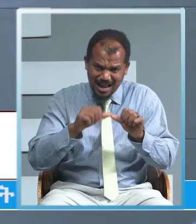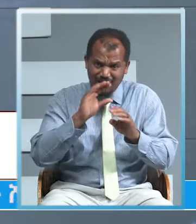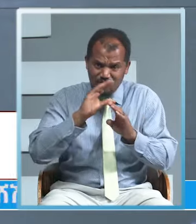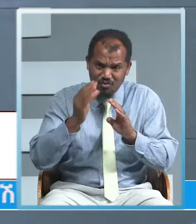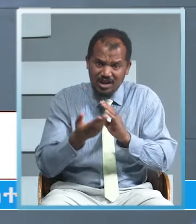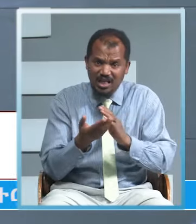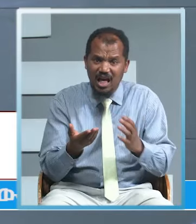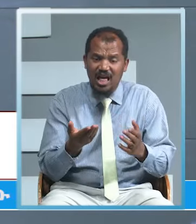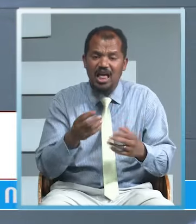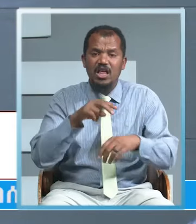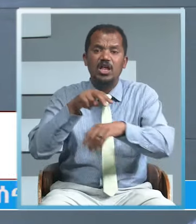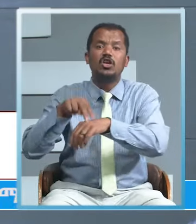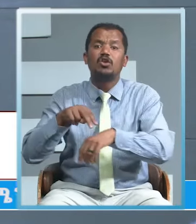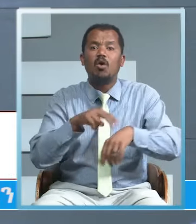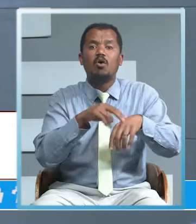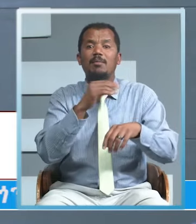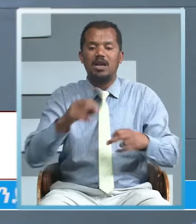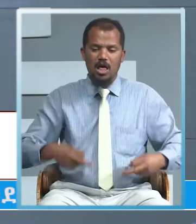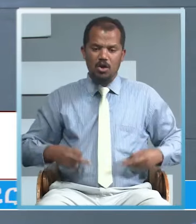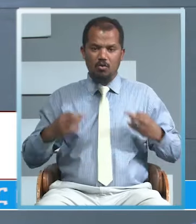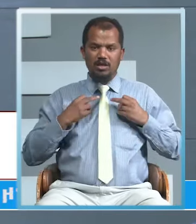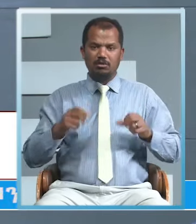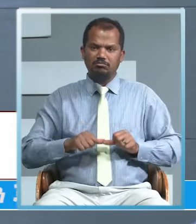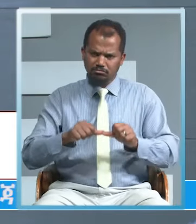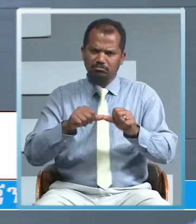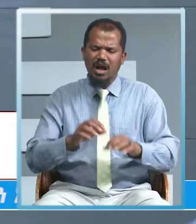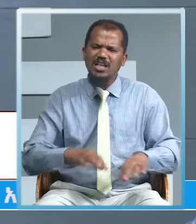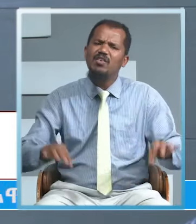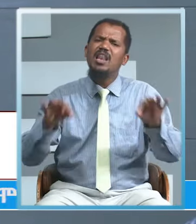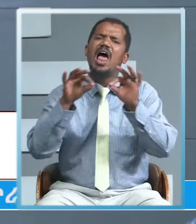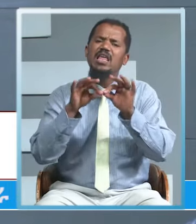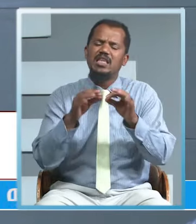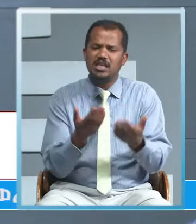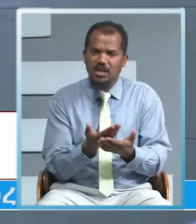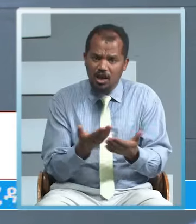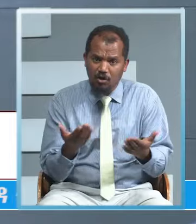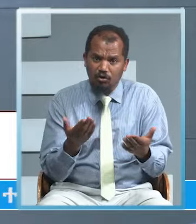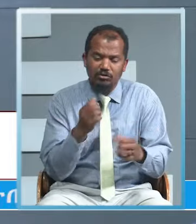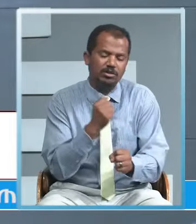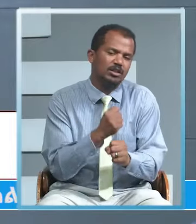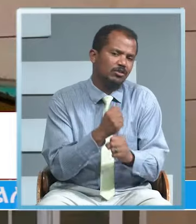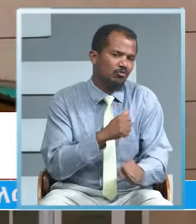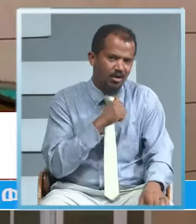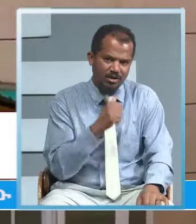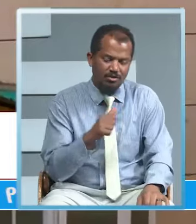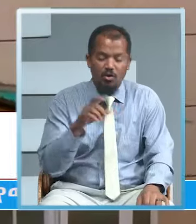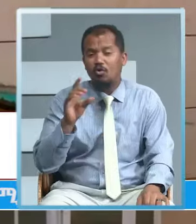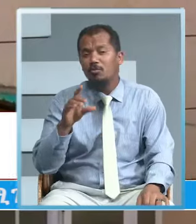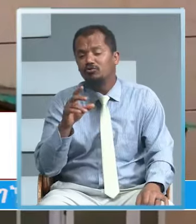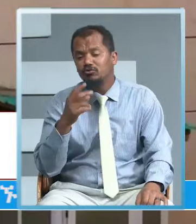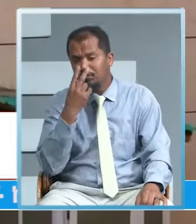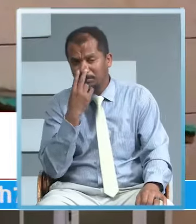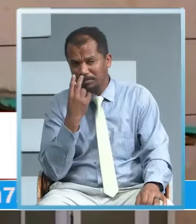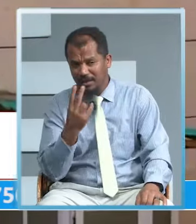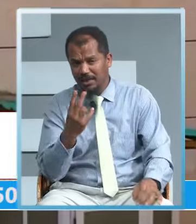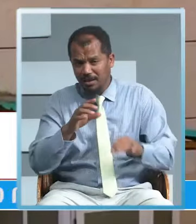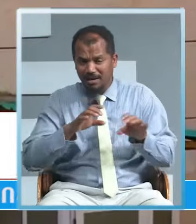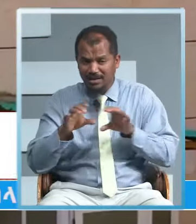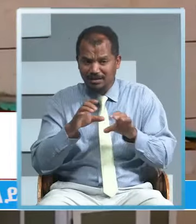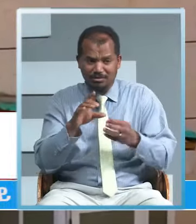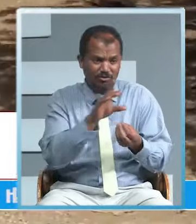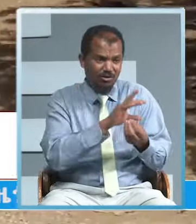ሁኔታ እንዲቋቋሙና ህይወታቸው እንዲቀጥሉ አስፈላጊው ግባቶች እየተሰሩ አይደለም። ኮሚሽኑ መልከታ